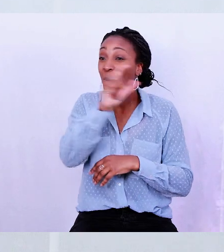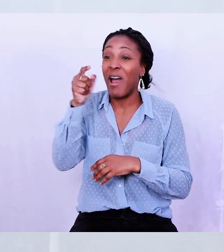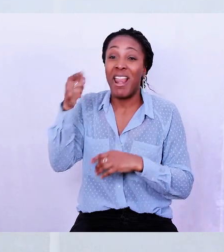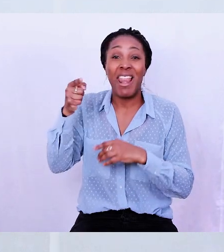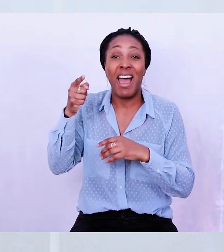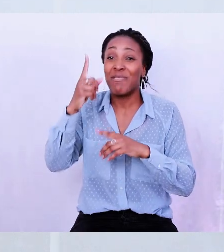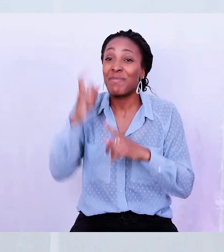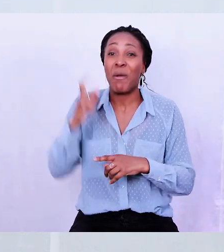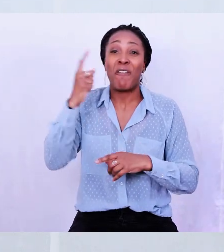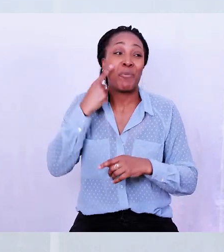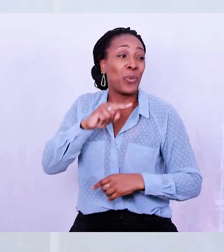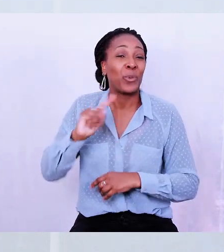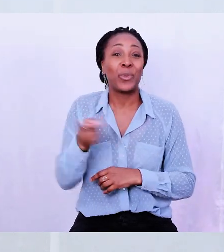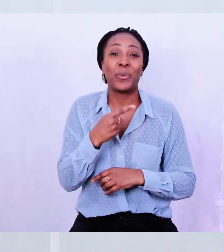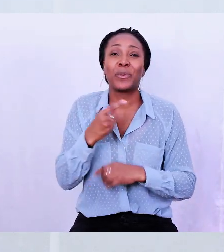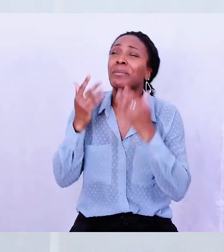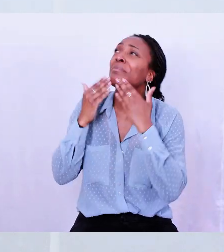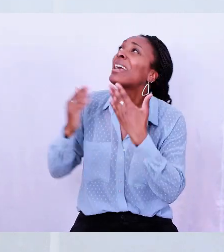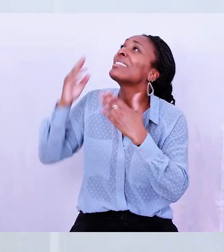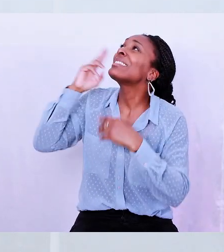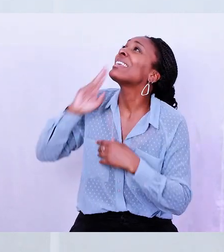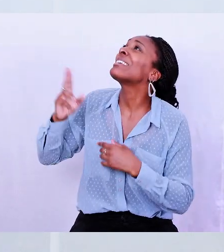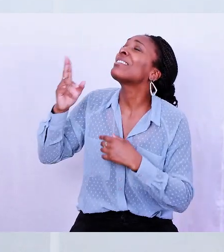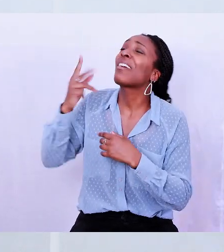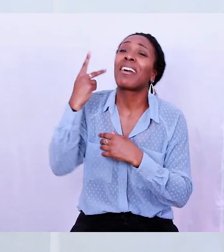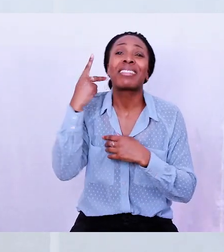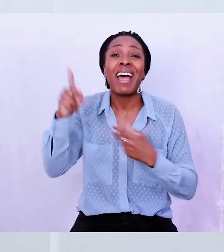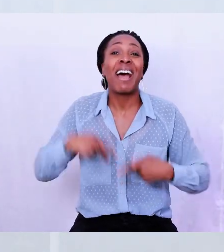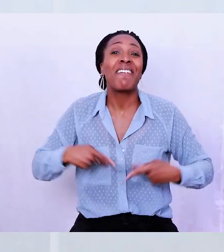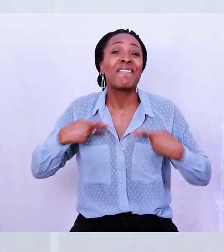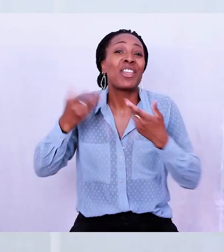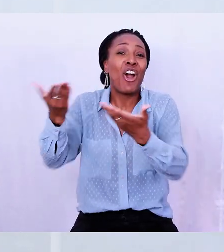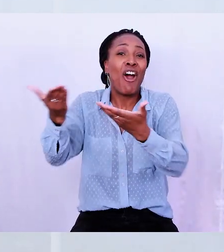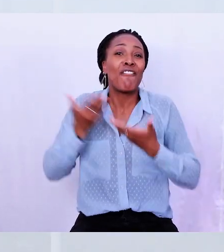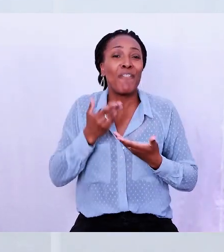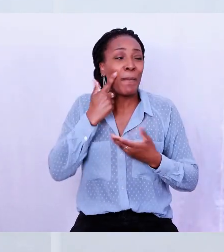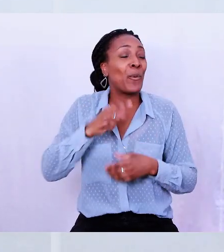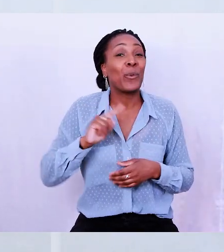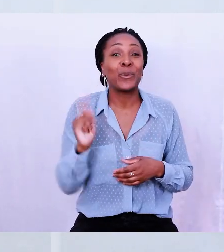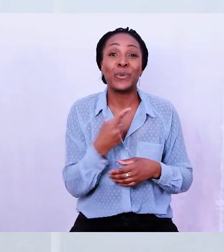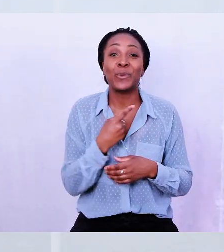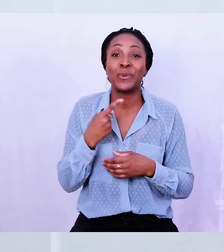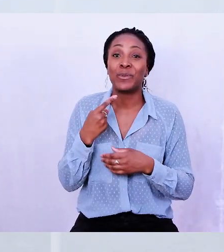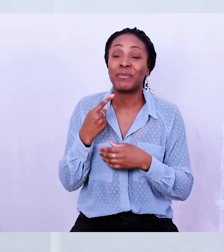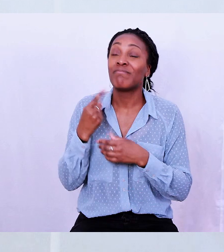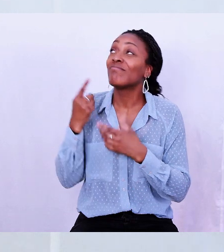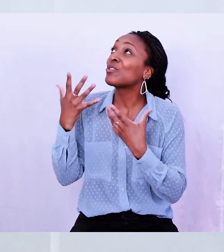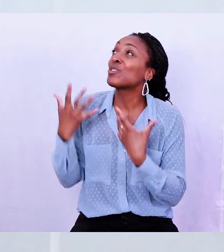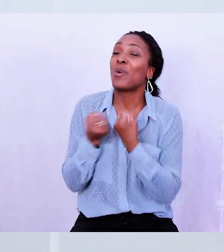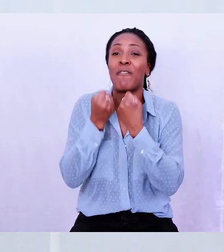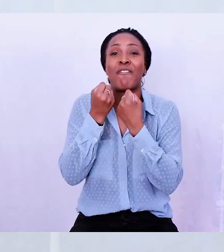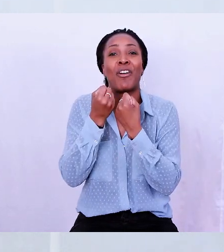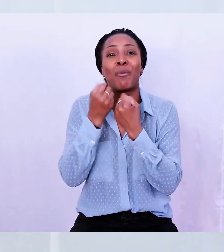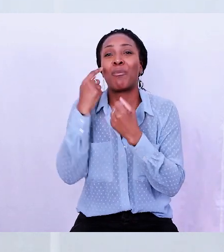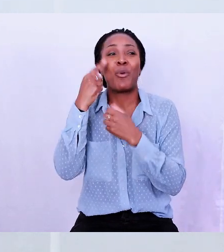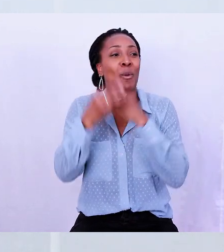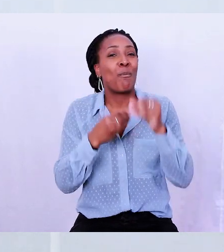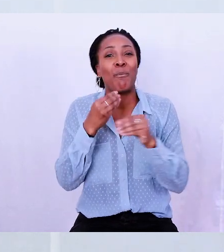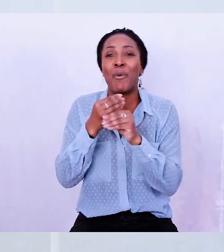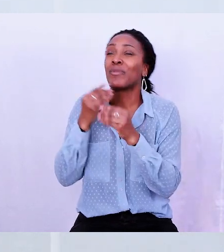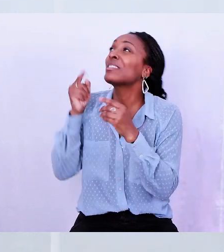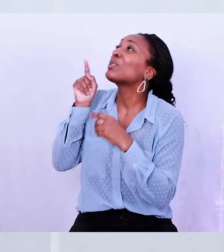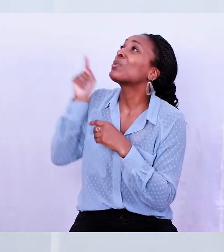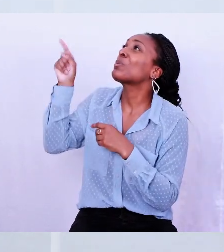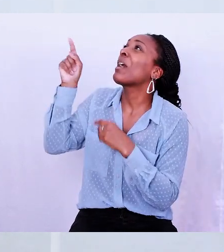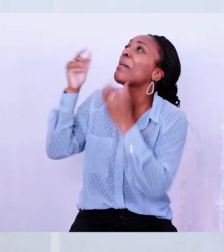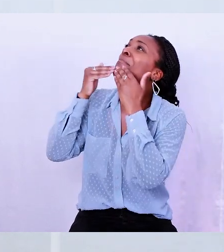démarre pour nous. Merci, Seigneur, d'avoir donné ta vie, toi qui es devenu aujourd'hui le sauveur du monde. Merci, Seigneur.